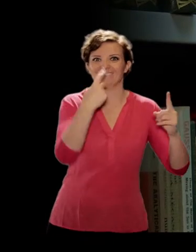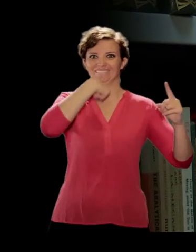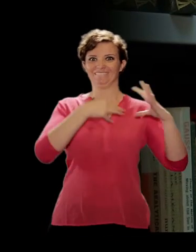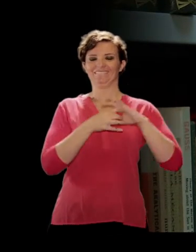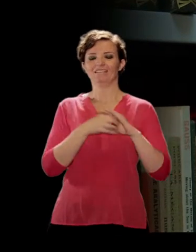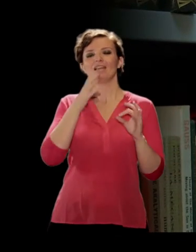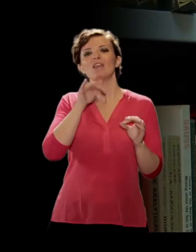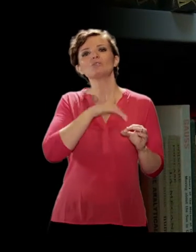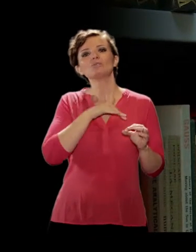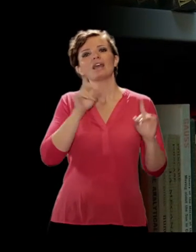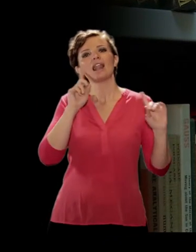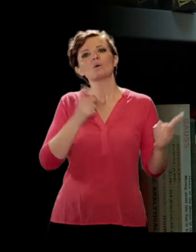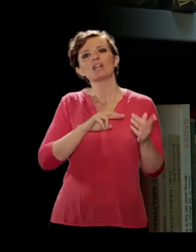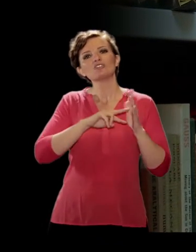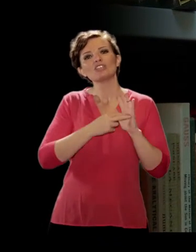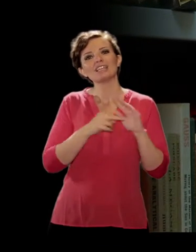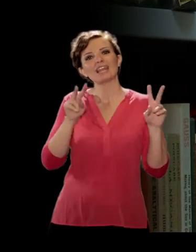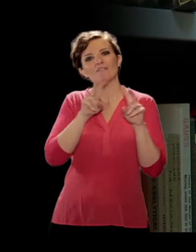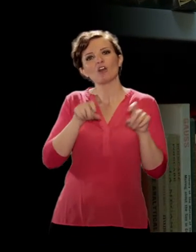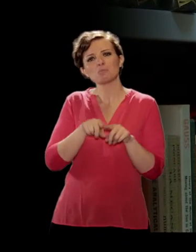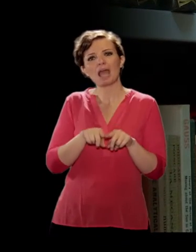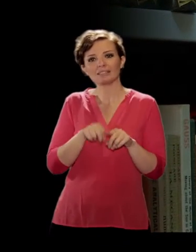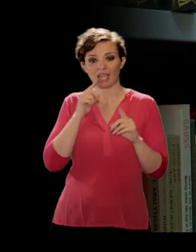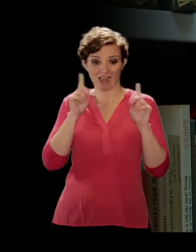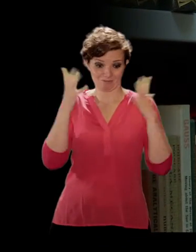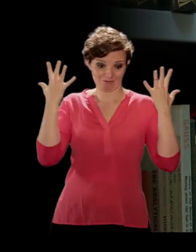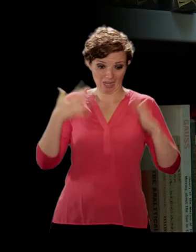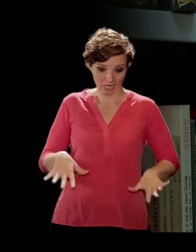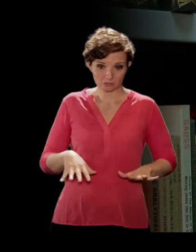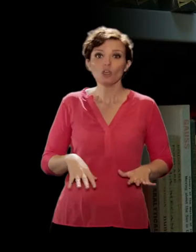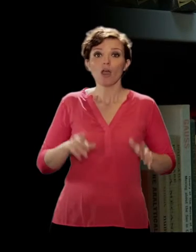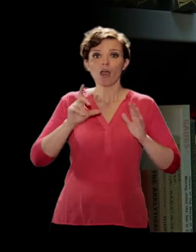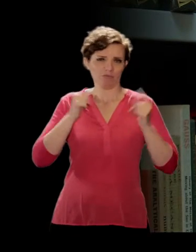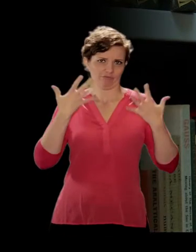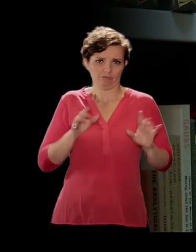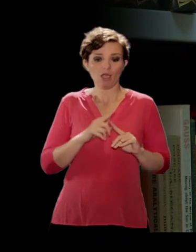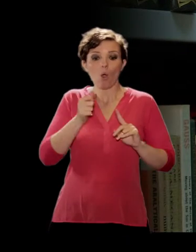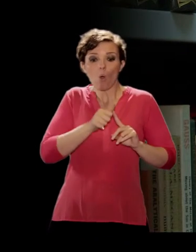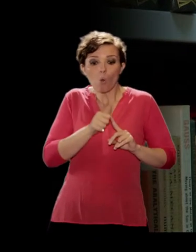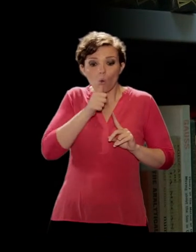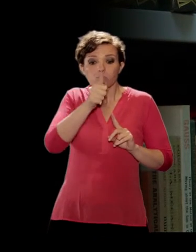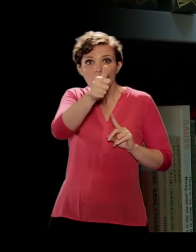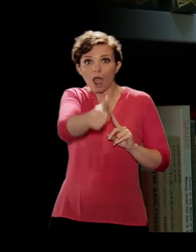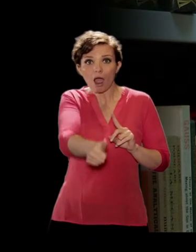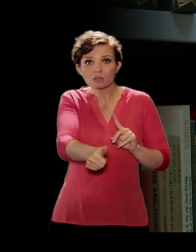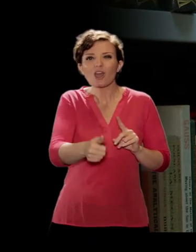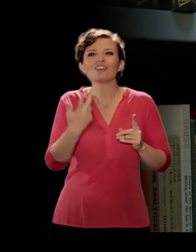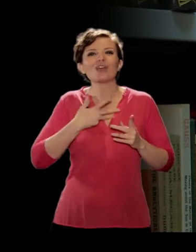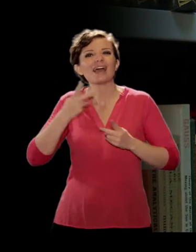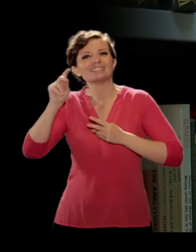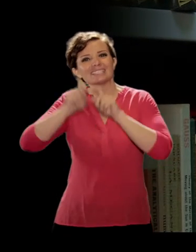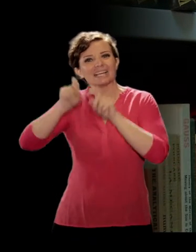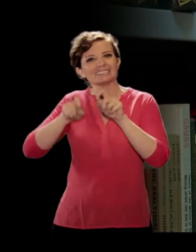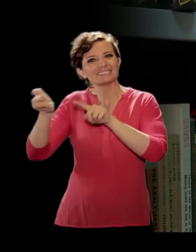studenti laureati in ingegneria informatica a un anno dalla laurea, secondo una recentissima analisi statistiche di Alma